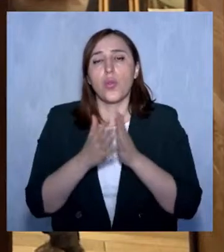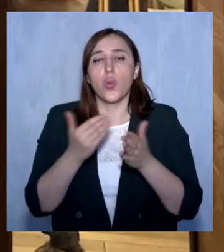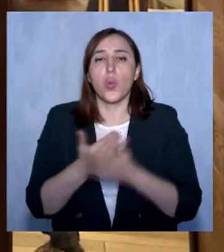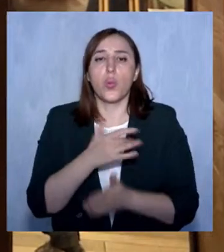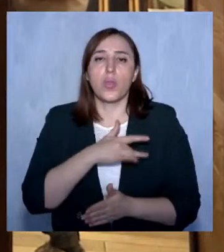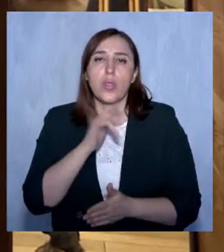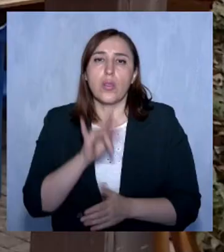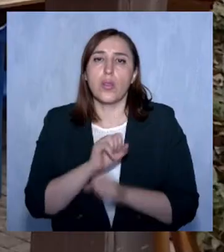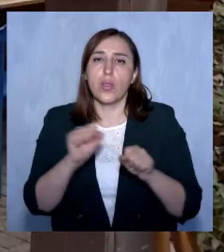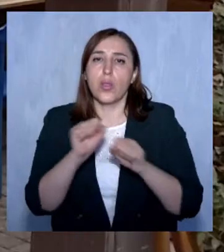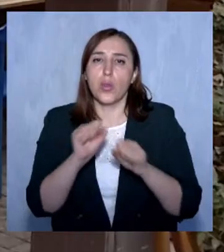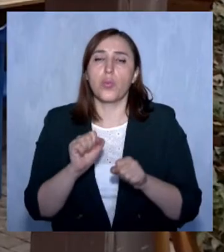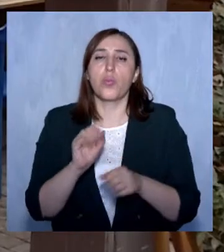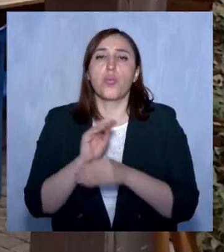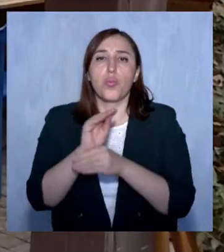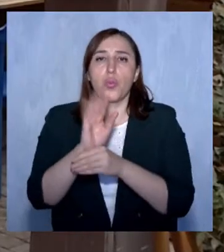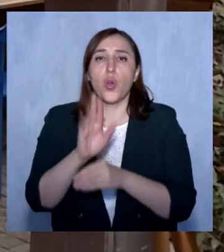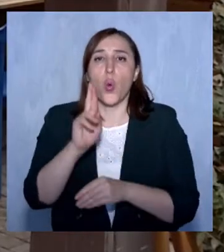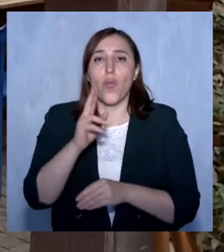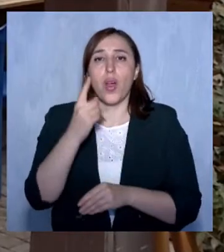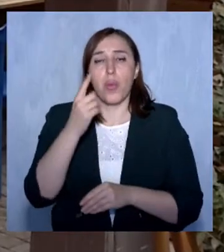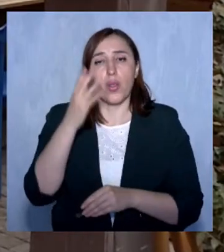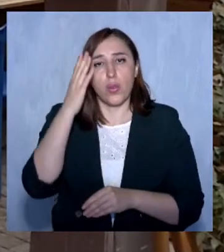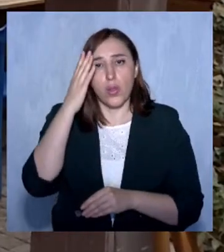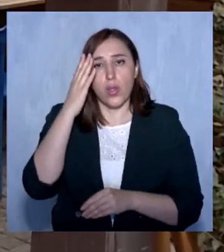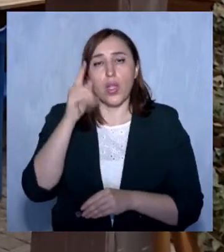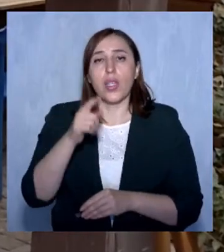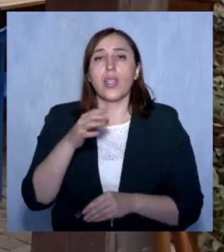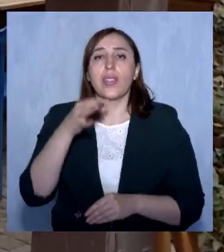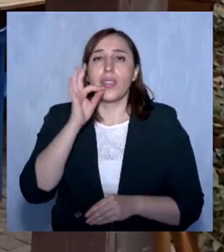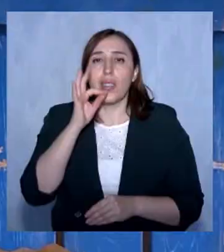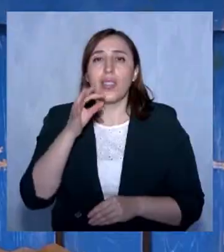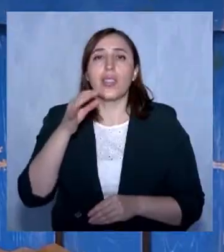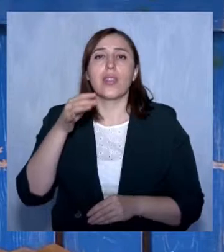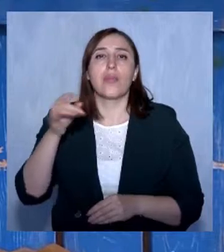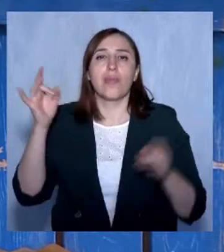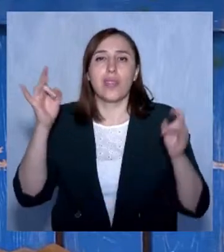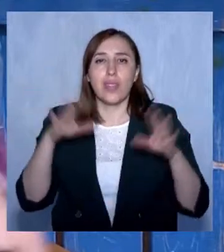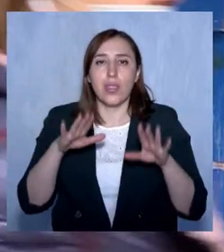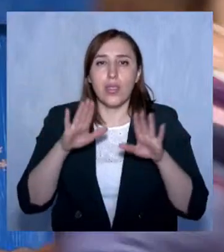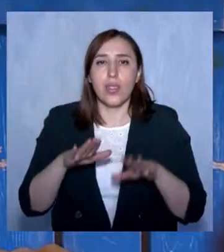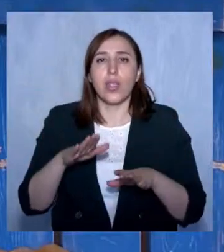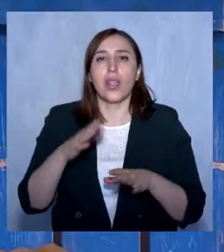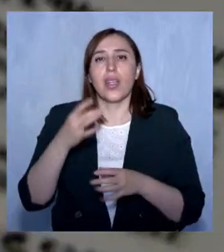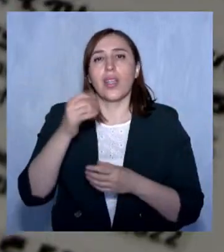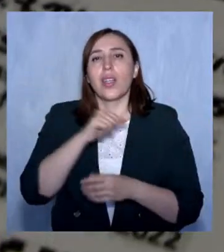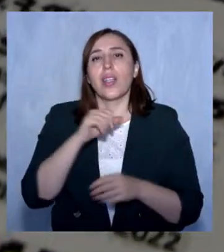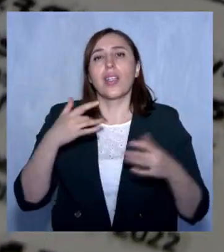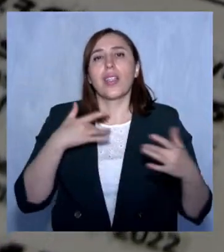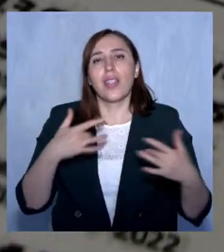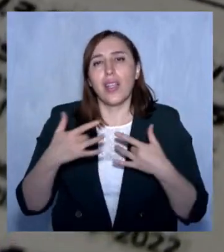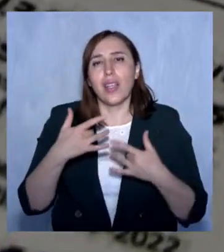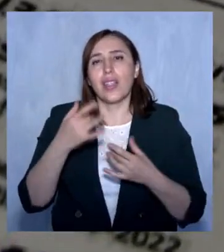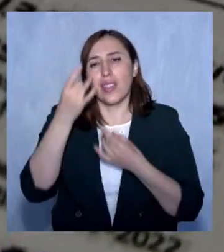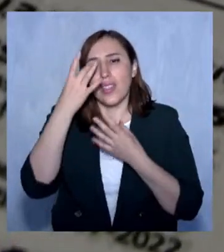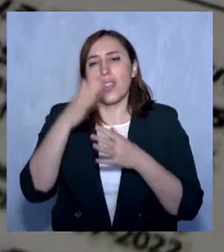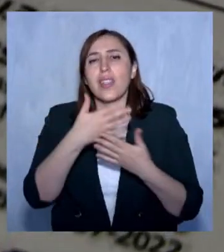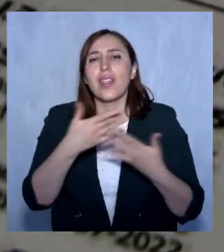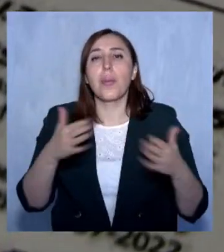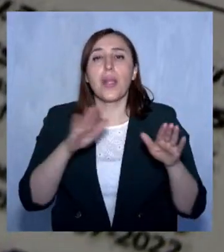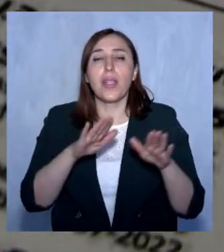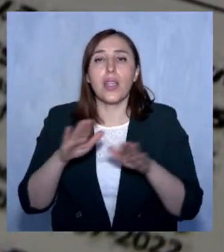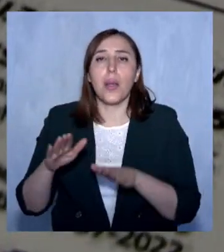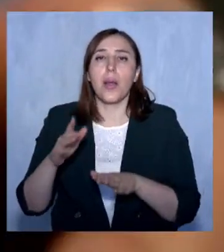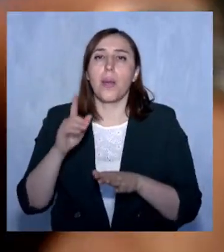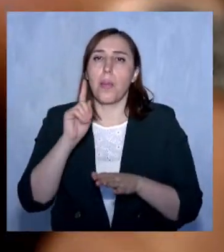խստացումների մասին հումվարի մեկից նախատեսվում է Հանրային սնընդի վայրերում, մշակութային միջոցարումներին կաղաքացիների մուտքը թույլատրել